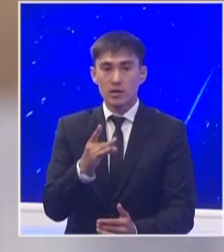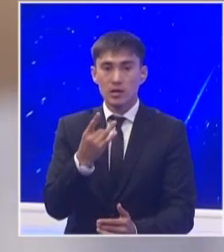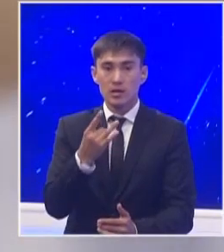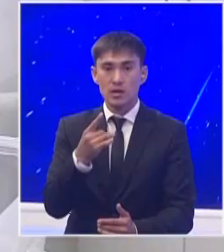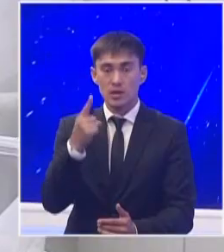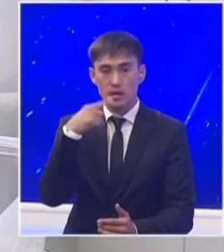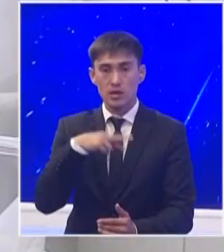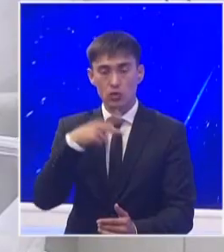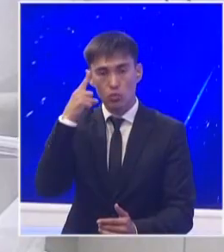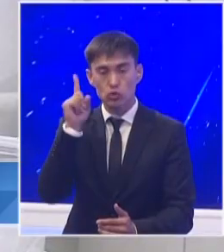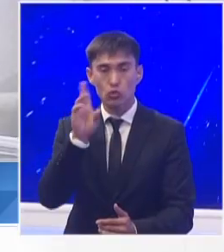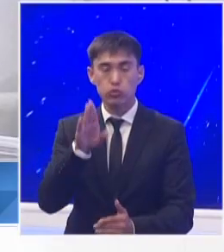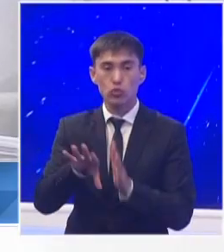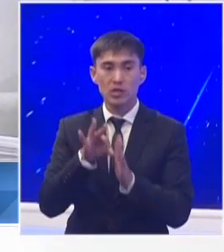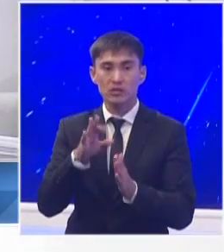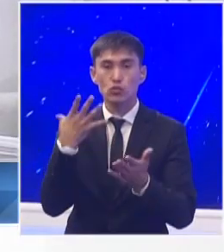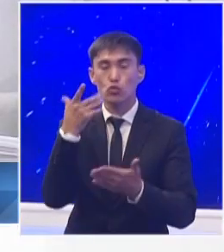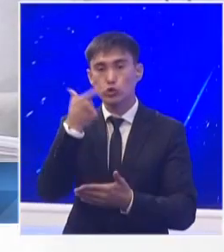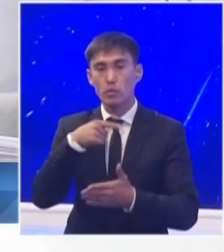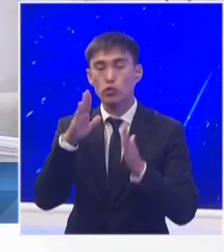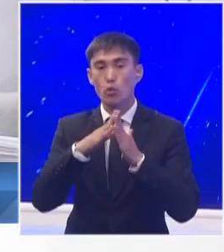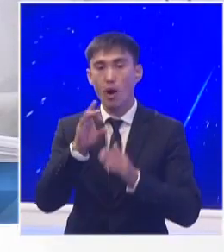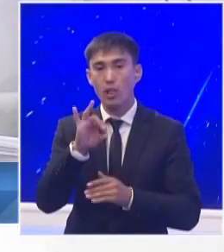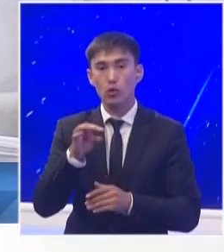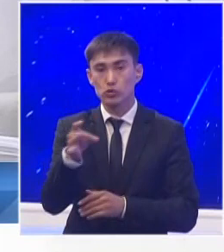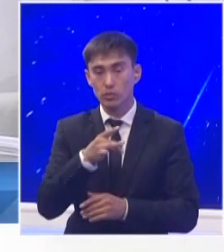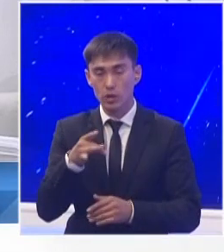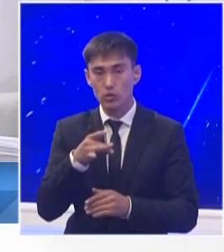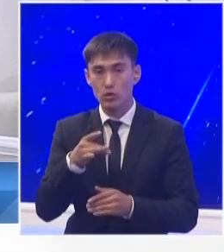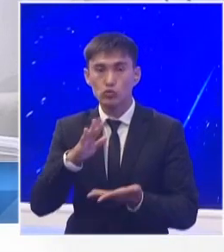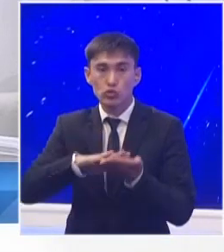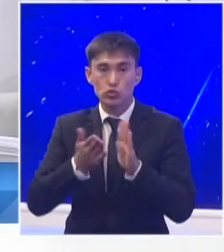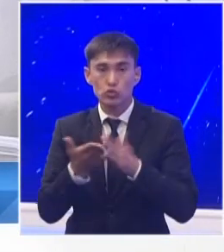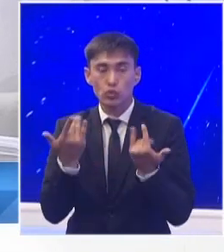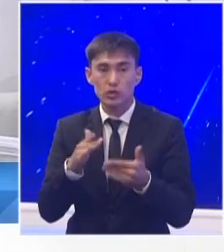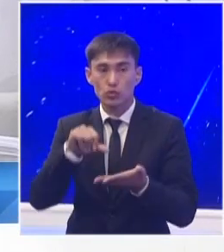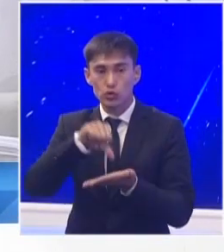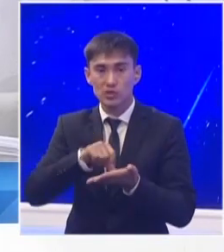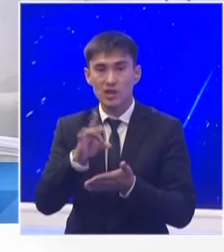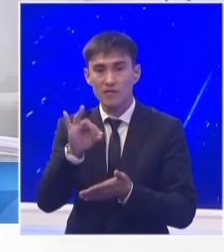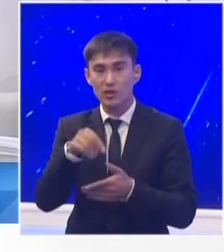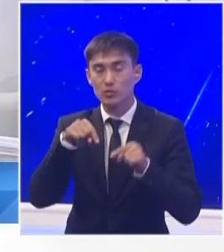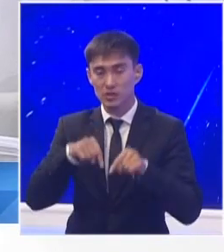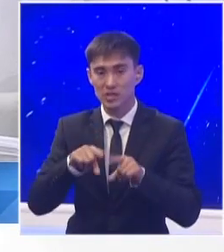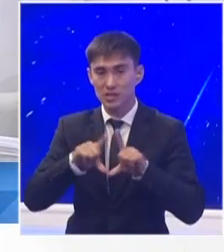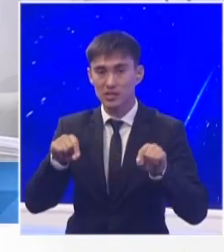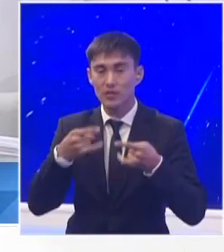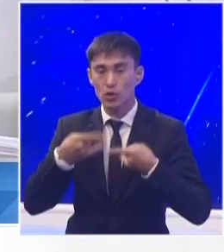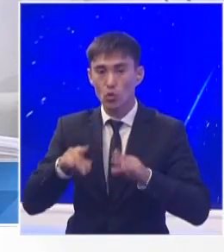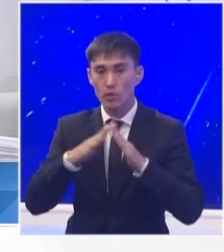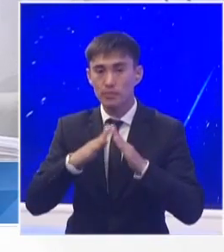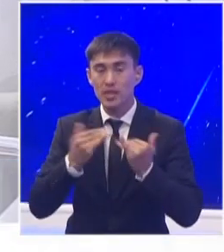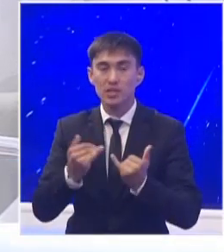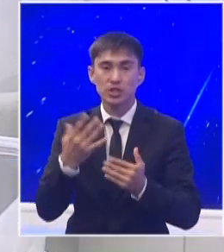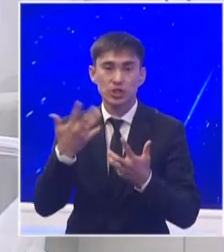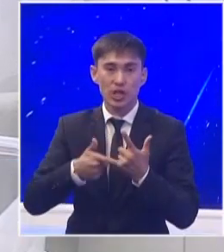Я думала, что буду голосовать у себя дома, в Волокольском районе. Но из-за сложившихся обстоятельств приняла участие в референдуме здесь, в стенах роддома.